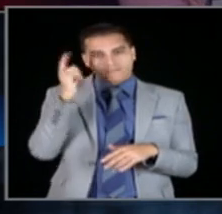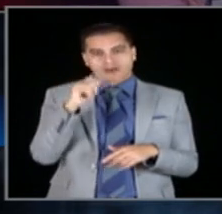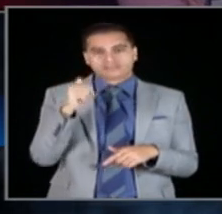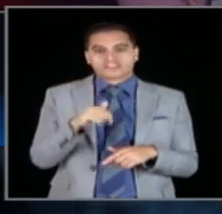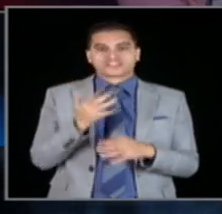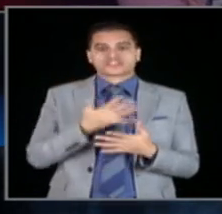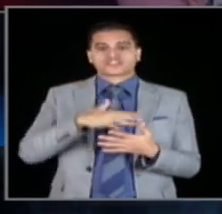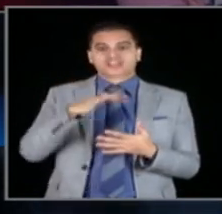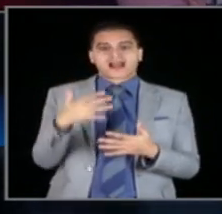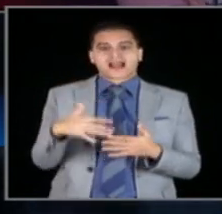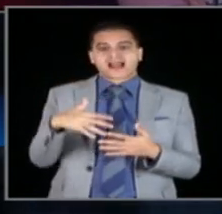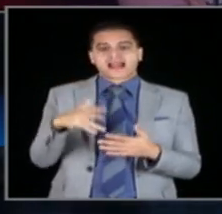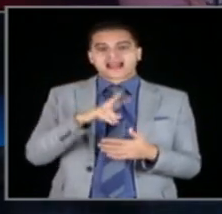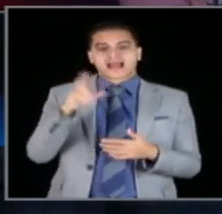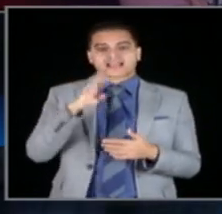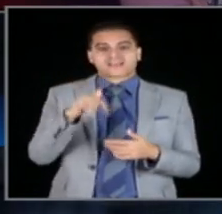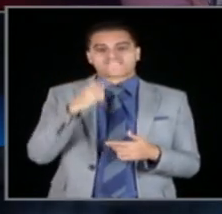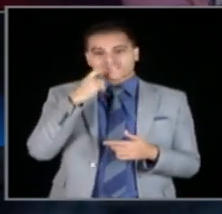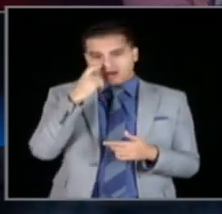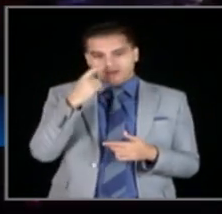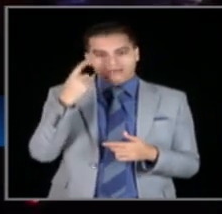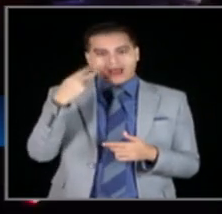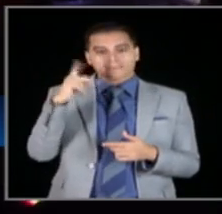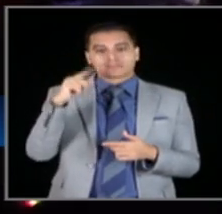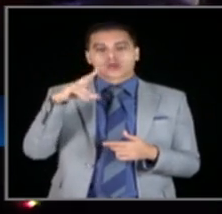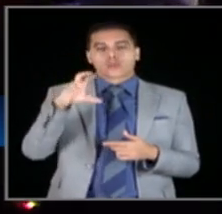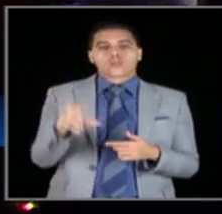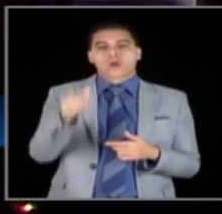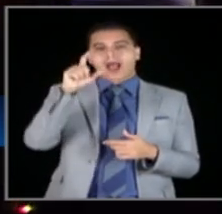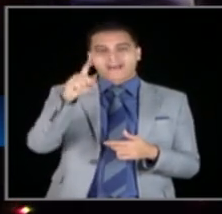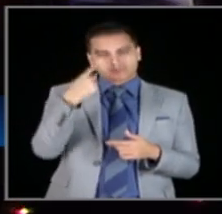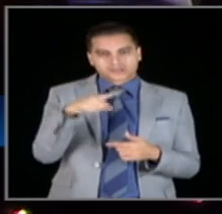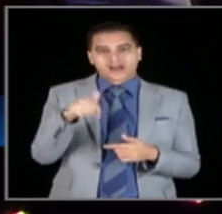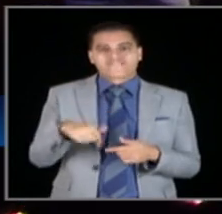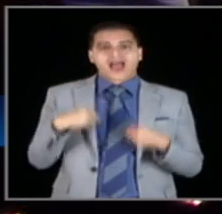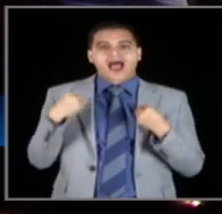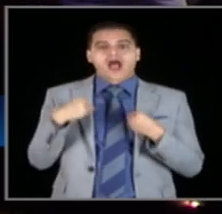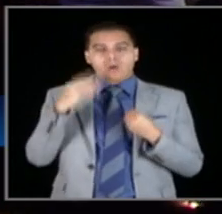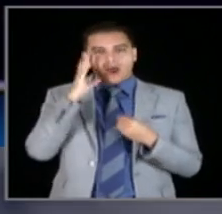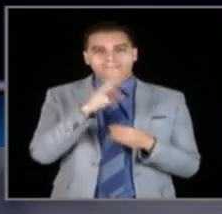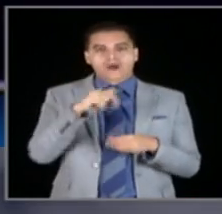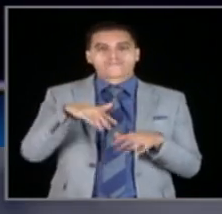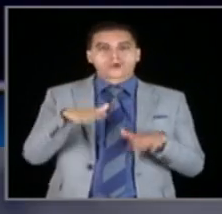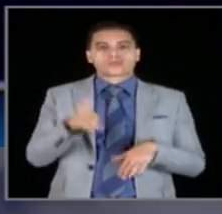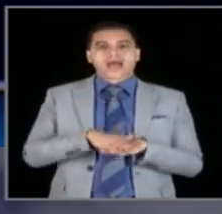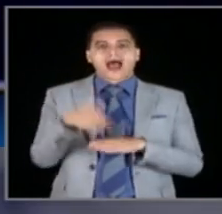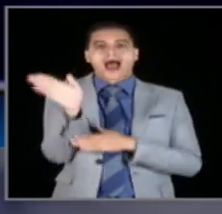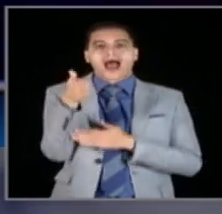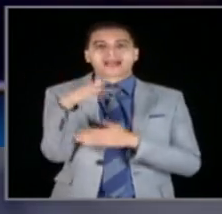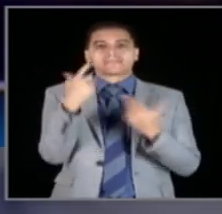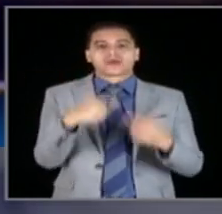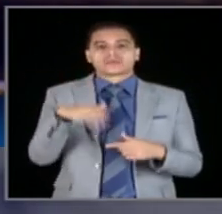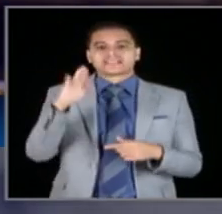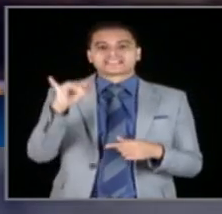أنا اللي أبكي هي أغنية الفنان راحل، فمن هو؟ عبد الوهاب. صح. ما هو الحيوان البري الموجود على علم دولة